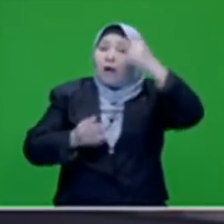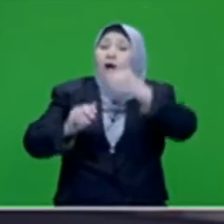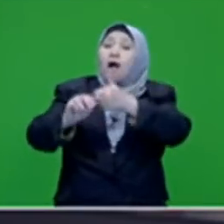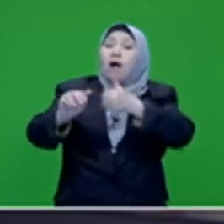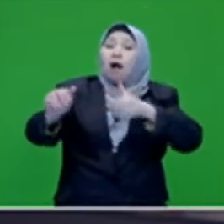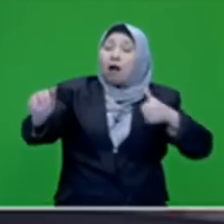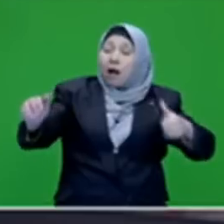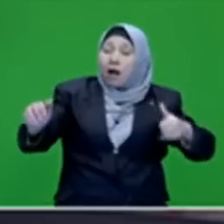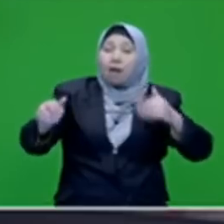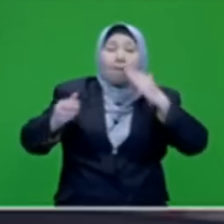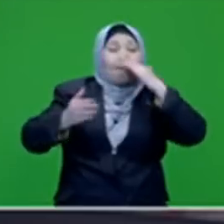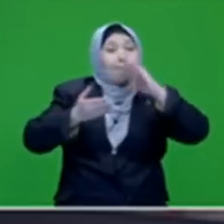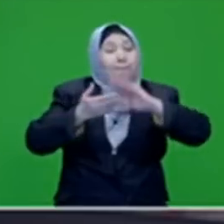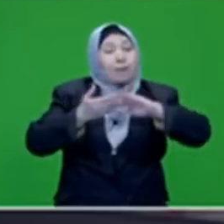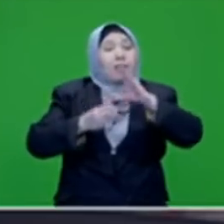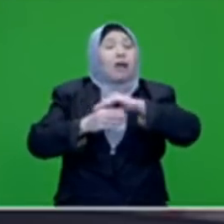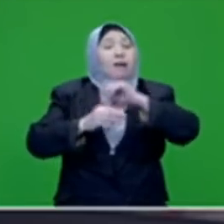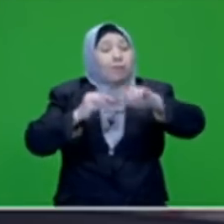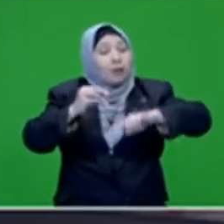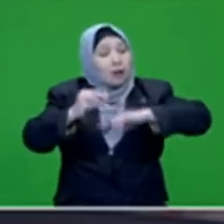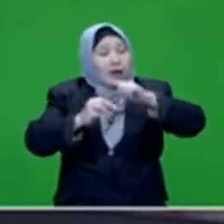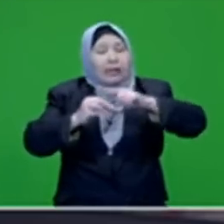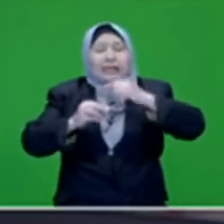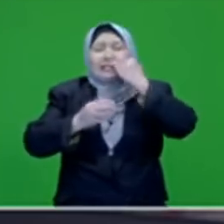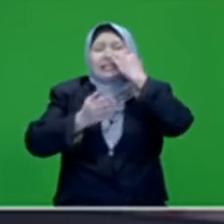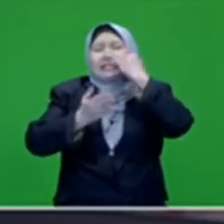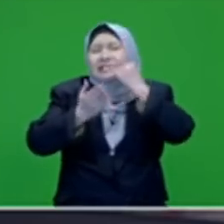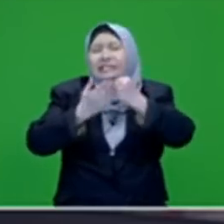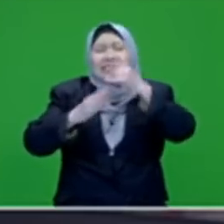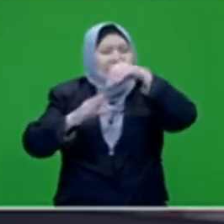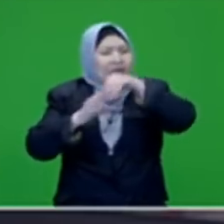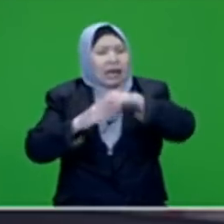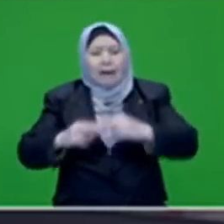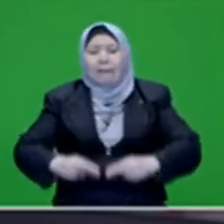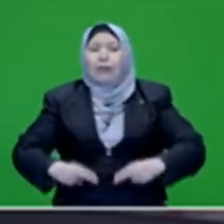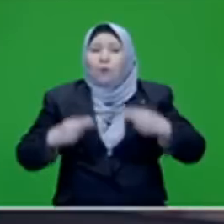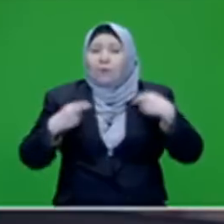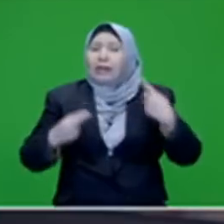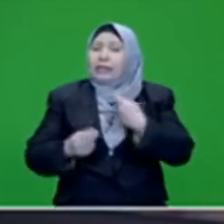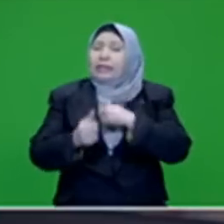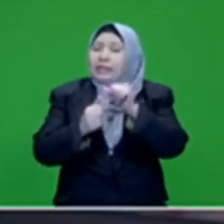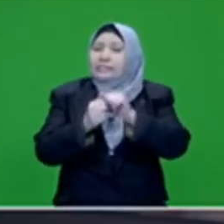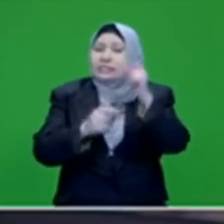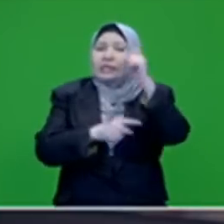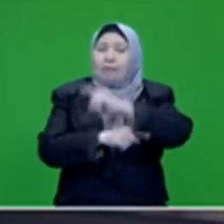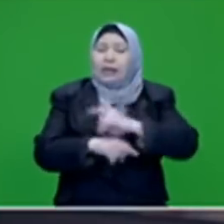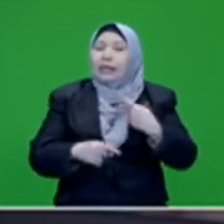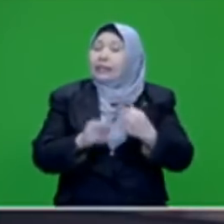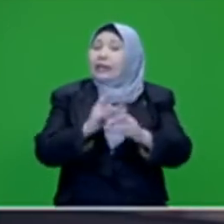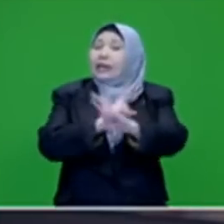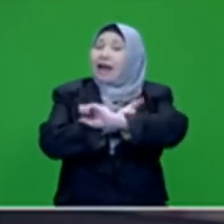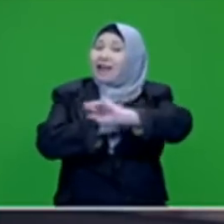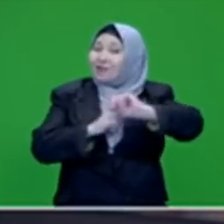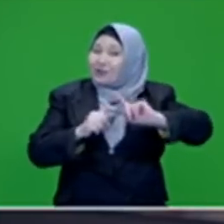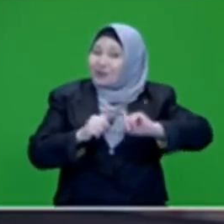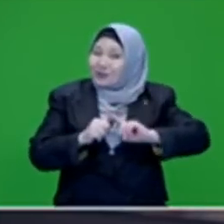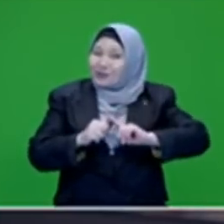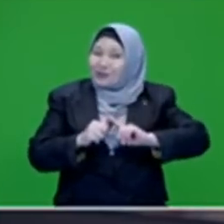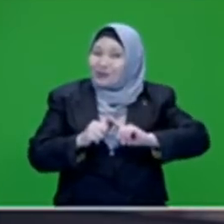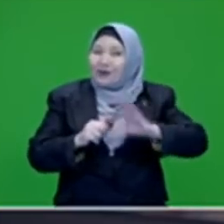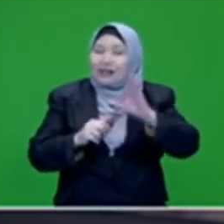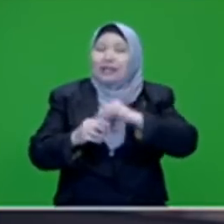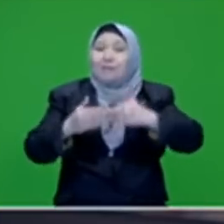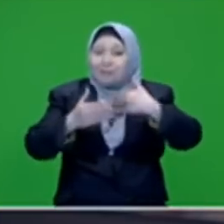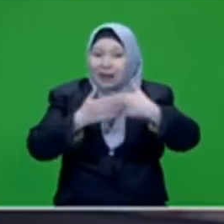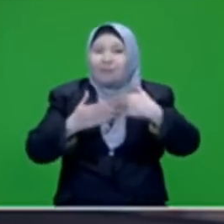daripada keburukan dan juga perkara keji di dalam kehidupan kita seharian. Jadi kita berehat sebentar, kita akan kembali selepas